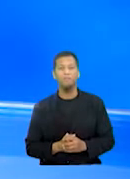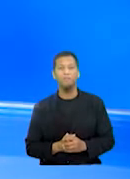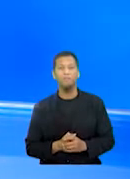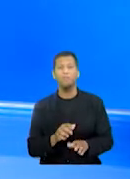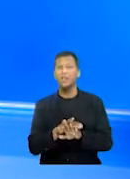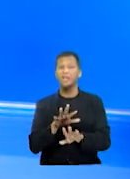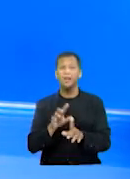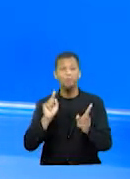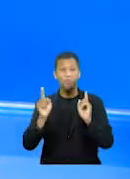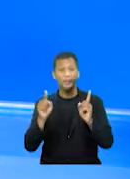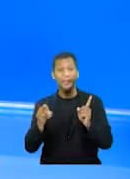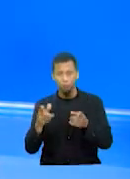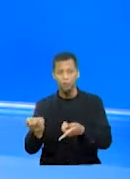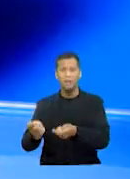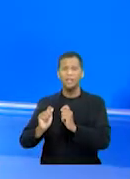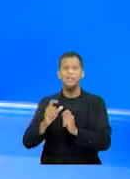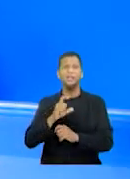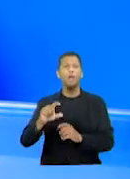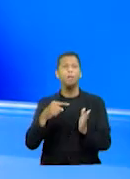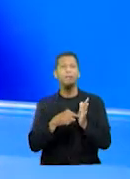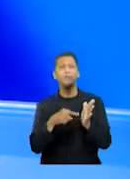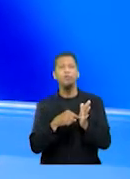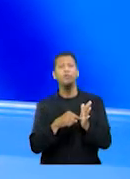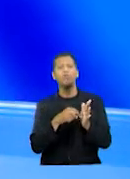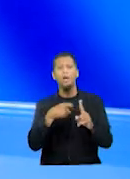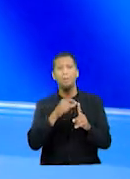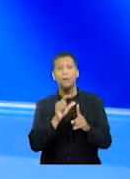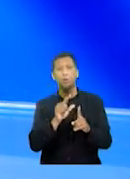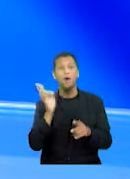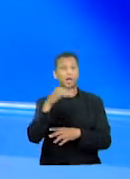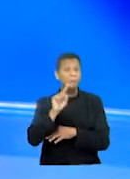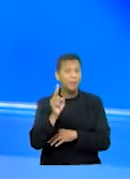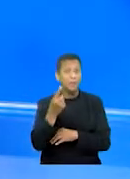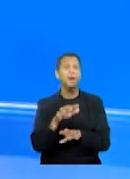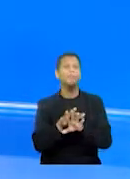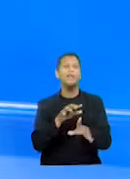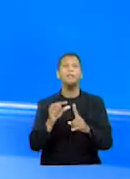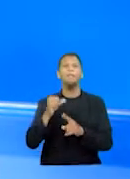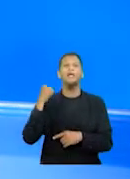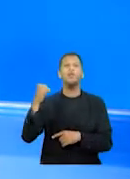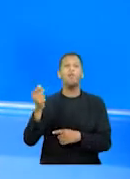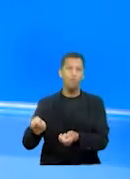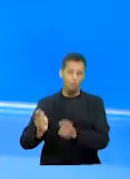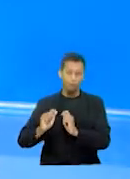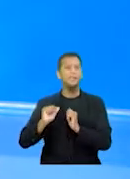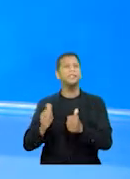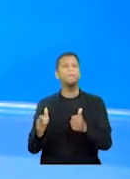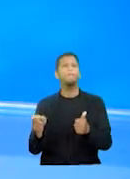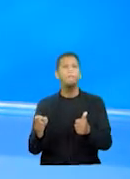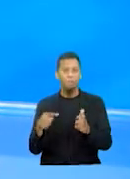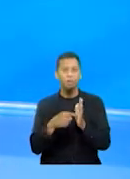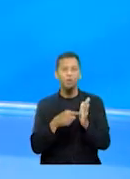Salah satu partai politik yang mendaftar sebagai calon peserta pemilu 2024 di KPU pada hari pertama adalah Partai Perindo yang